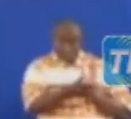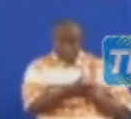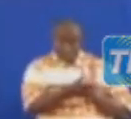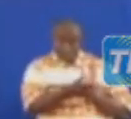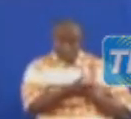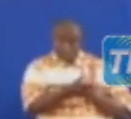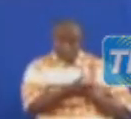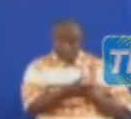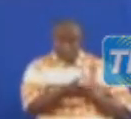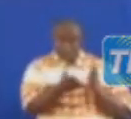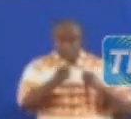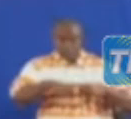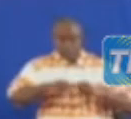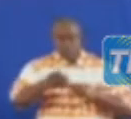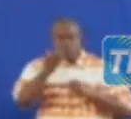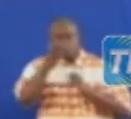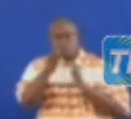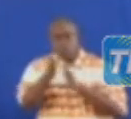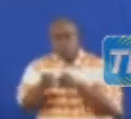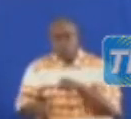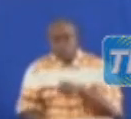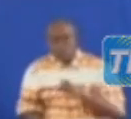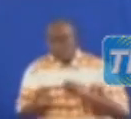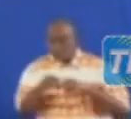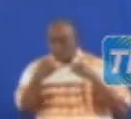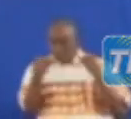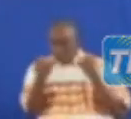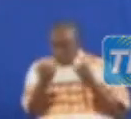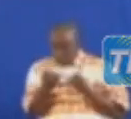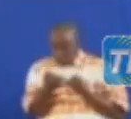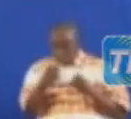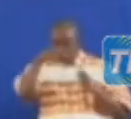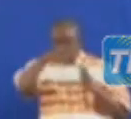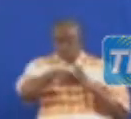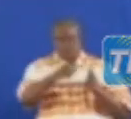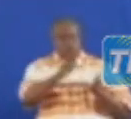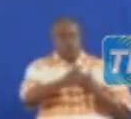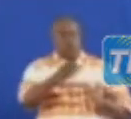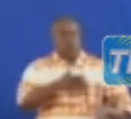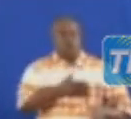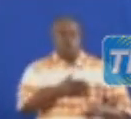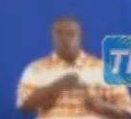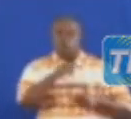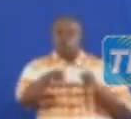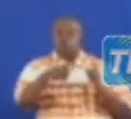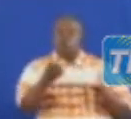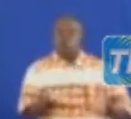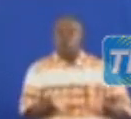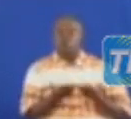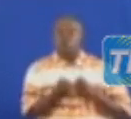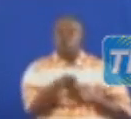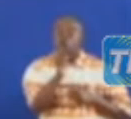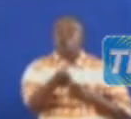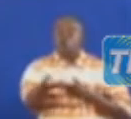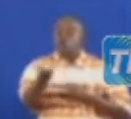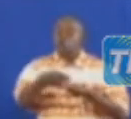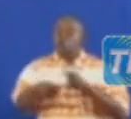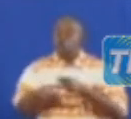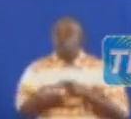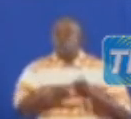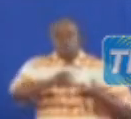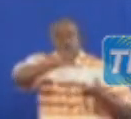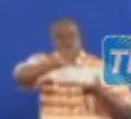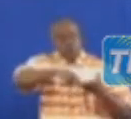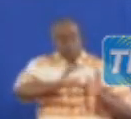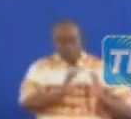mikoa, mamlaka za serikali za mitaa na taasisi zilizo chini yake, kuendelea kuwezesha wananchi kiuchumi kwa kusajili